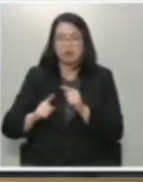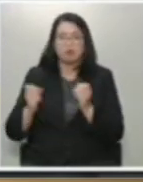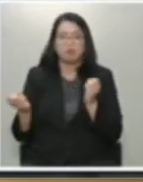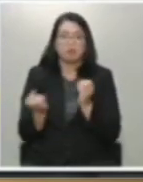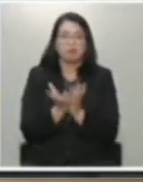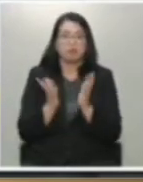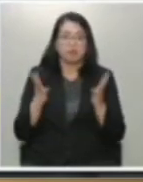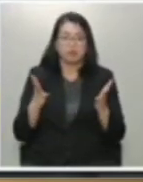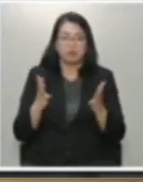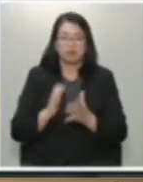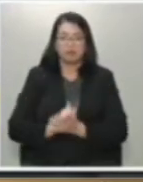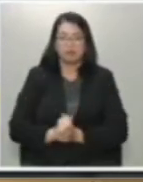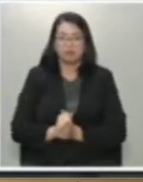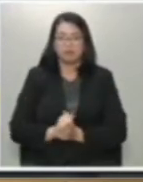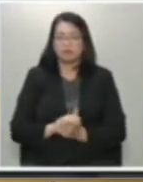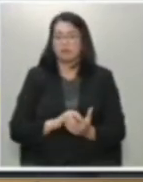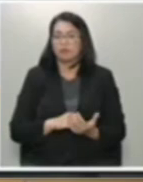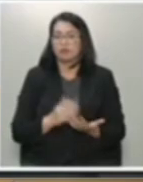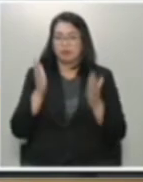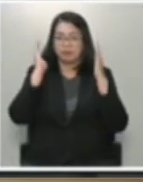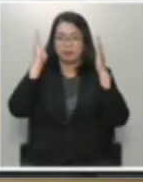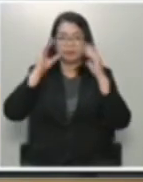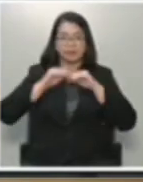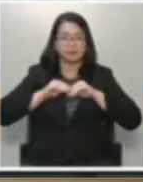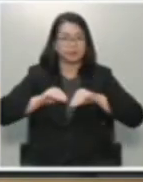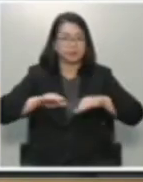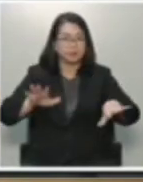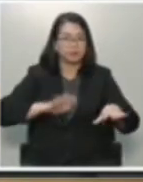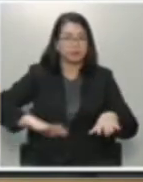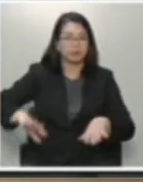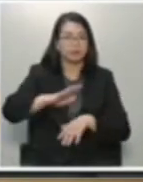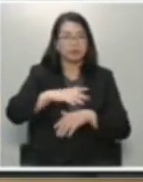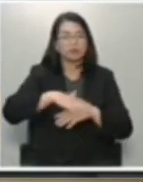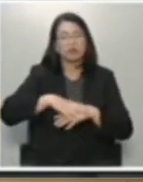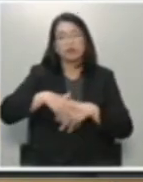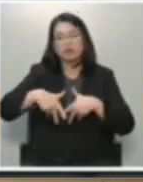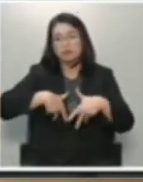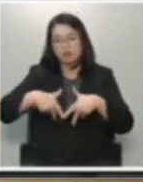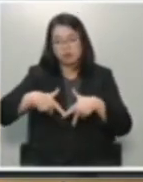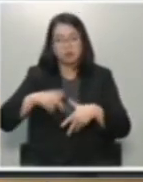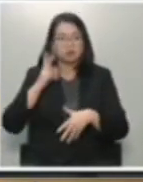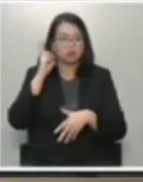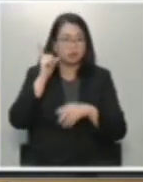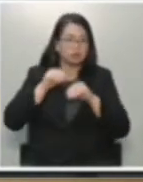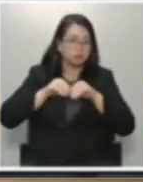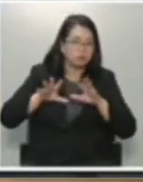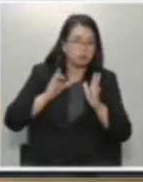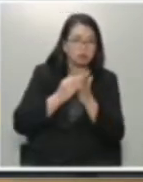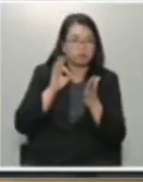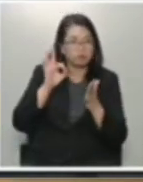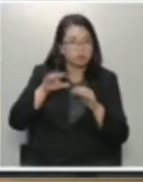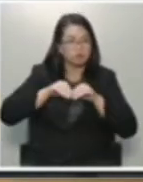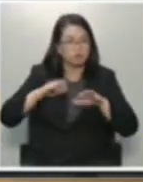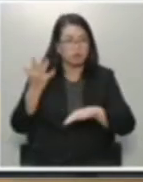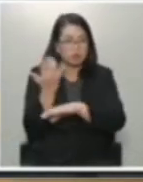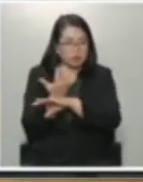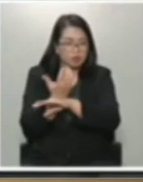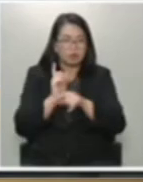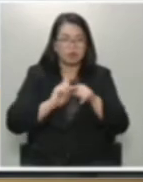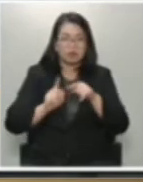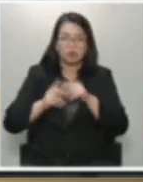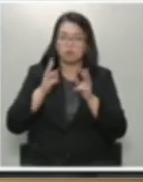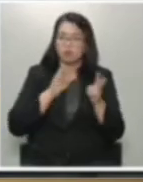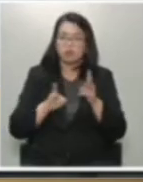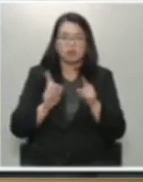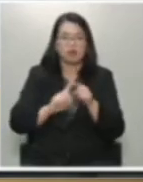ครับแล้วการสื่อสารกับประชาชนเนี่ยนะครับผมอยากให้ทางผู้เกี่ยวข้องเนี่ยมีการสื่อสารด้วยวิ